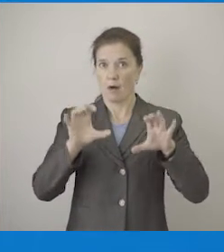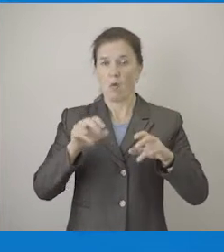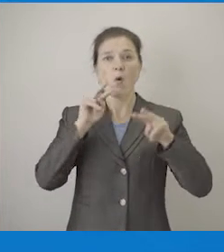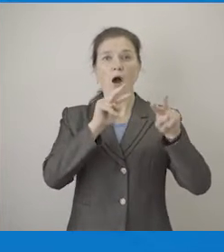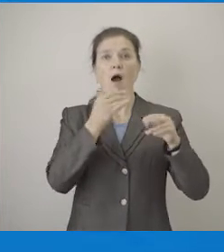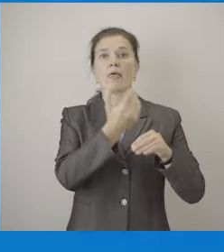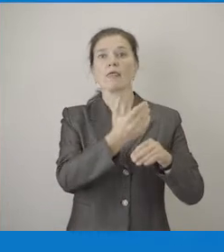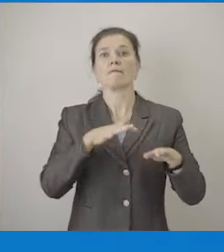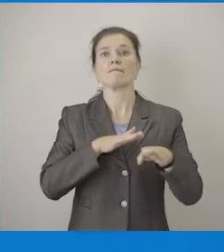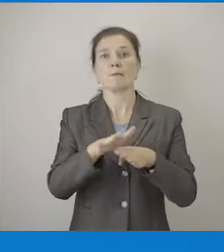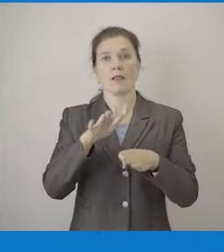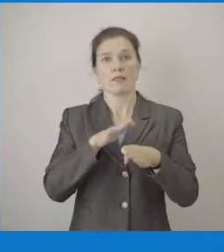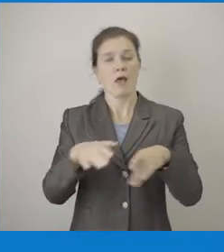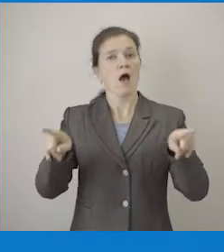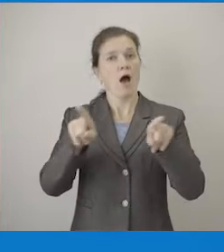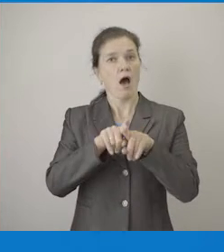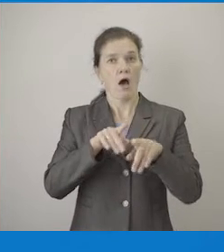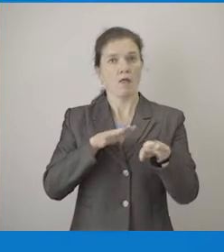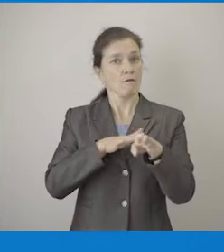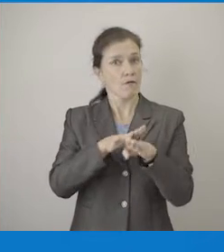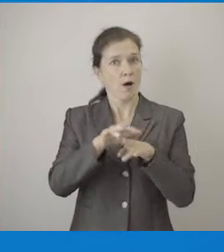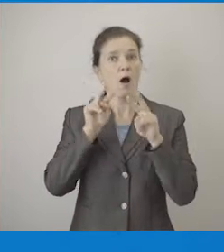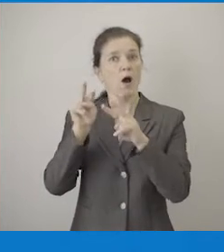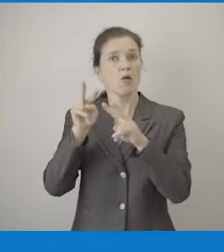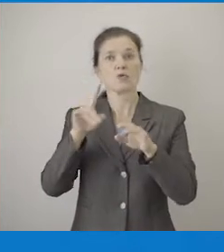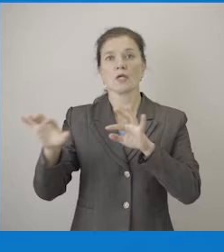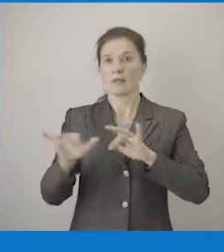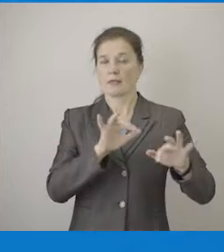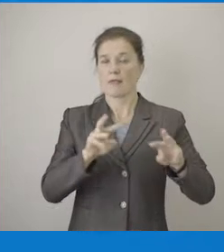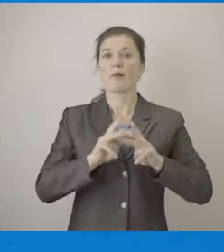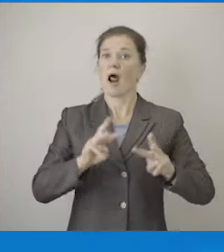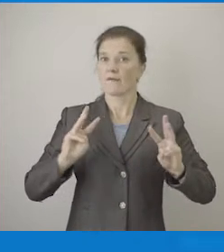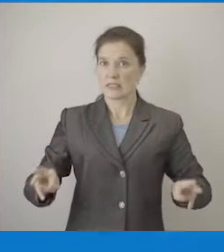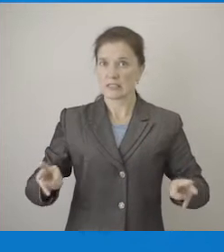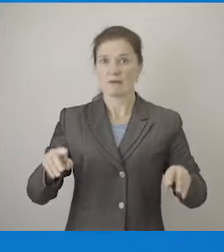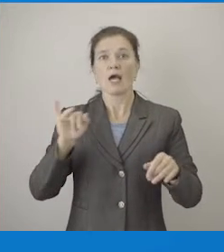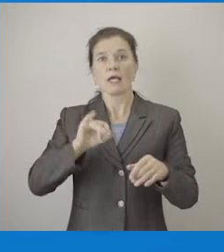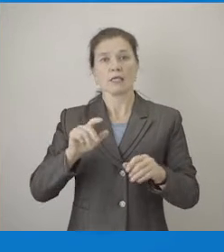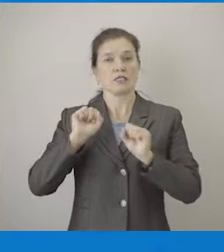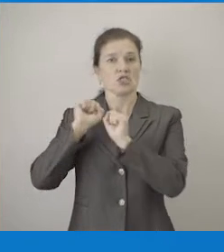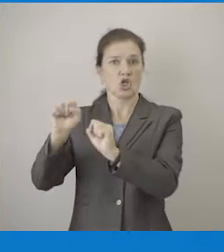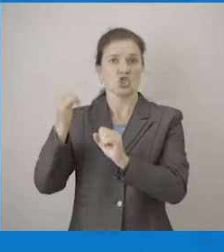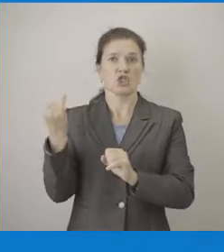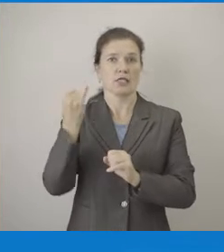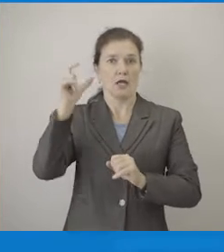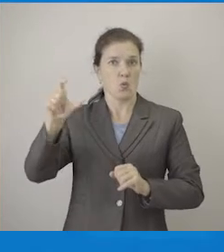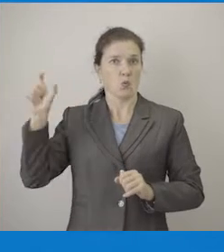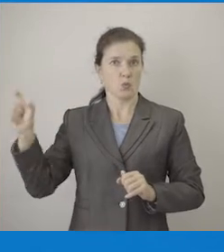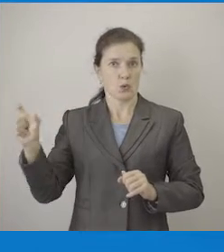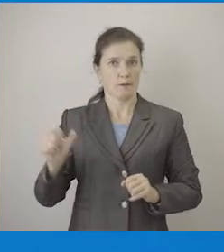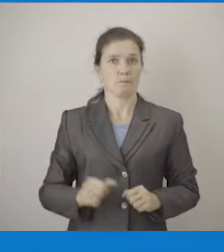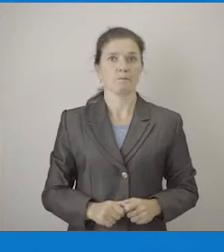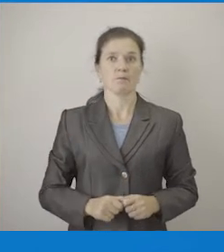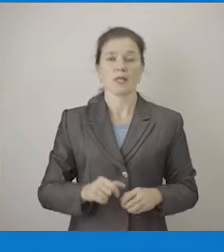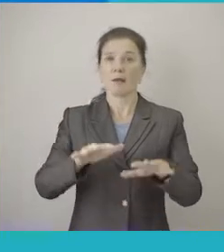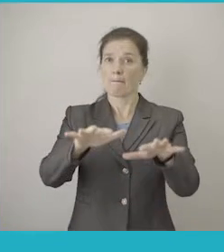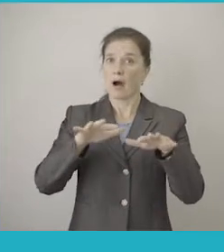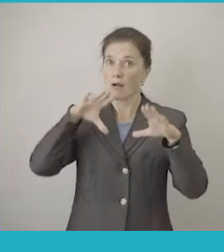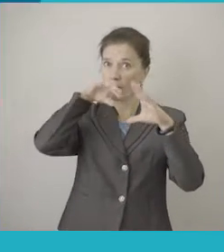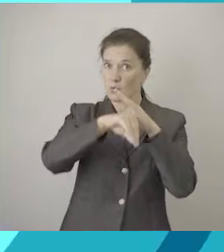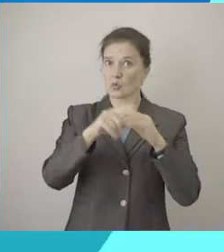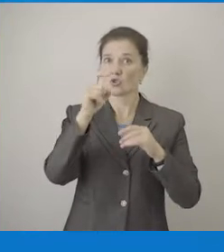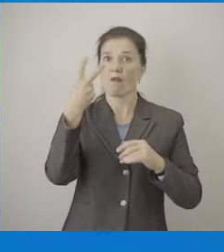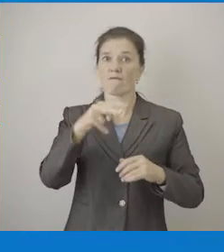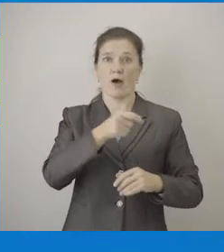Парламент принимает законы и контролирует их исполнение, а также осуществляет контроль за деятельностью правительства и представляет интересы